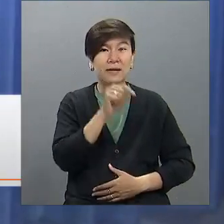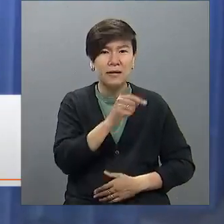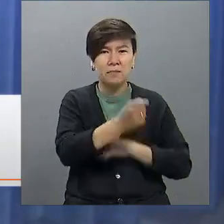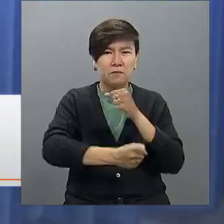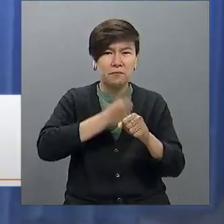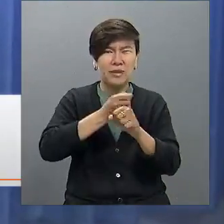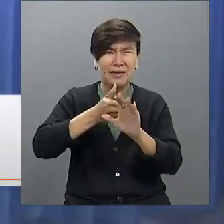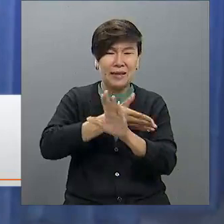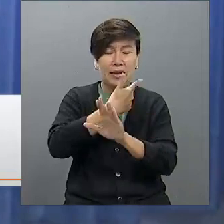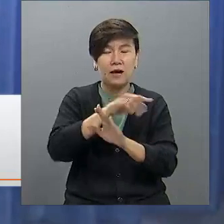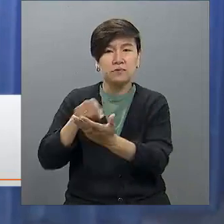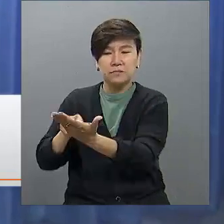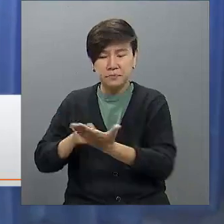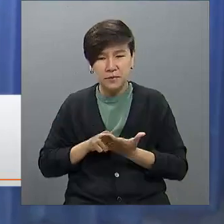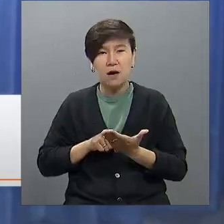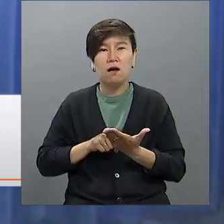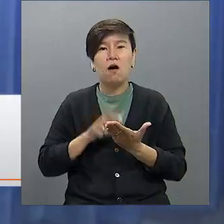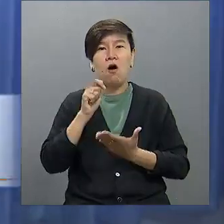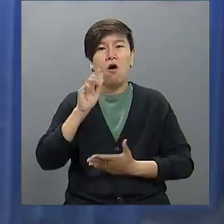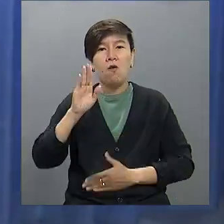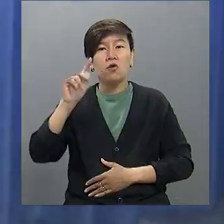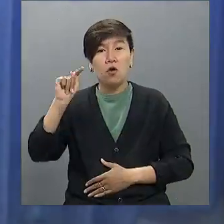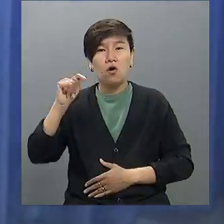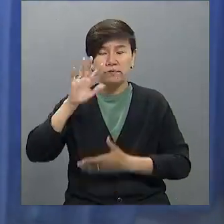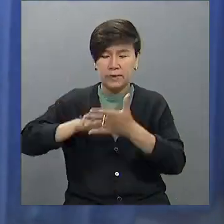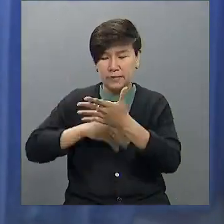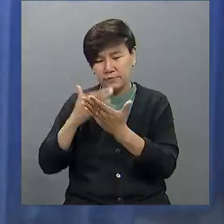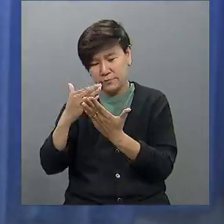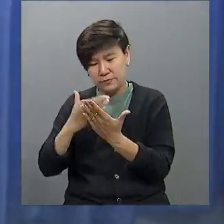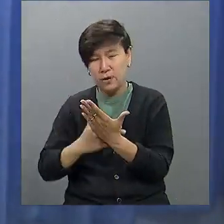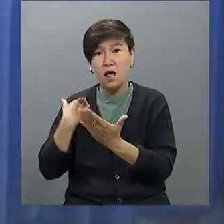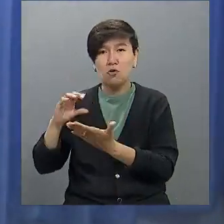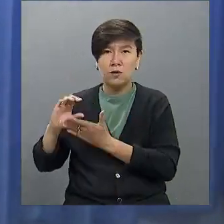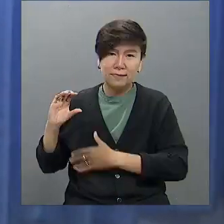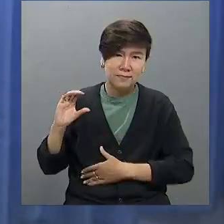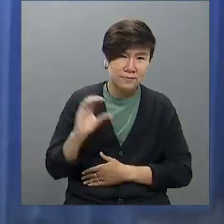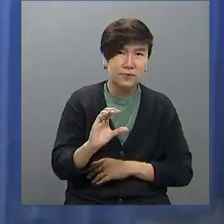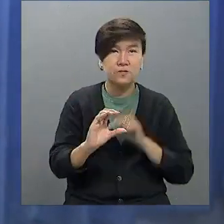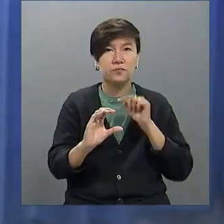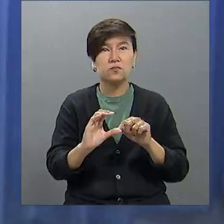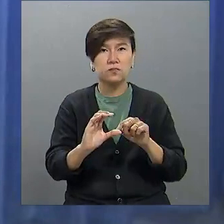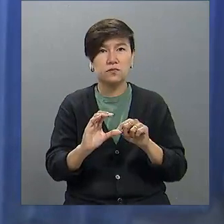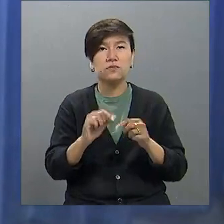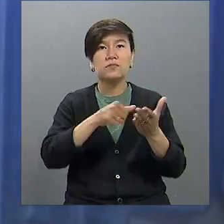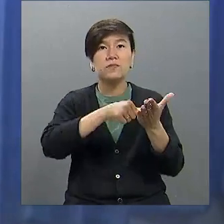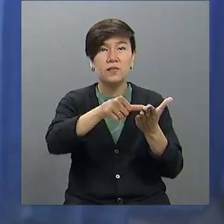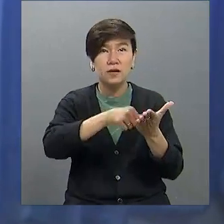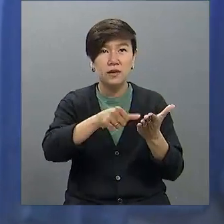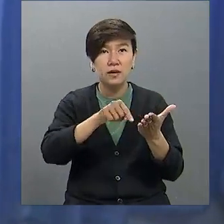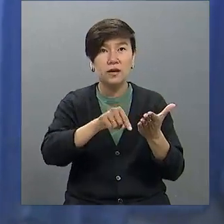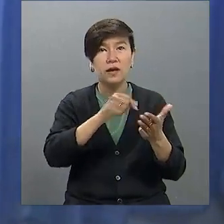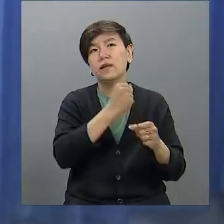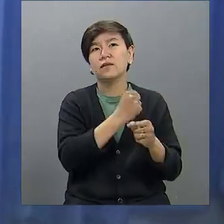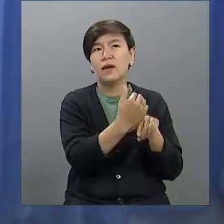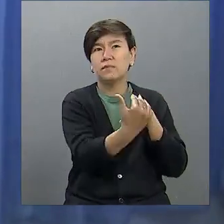ก็ได้จัดสรรงบประมาณนะครับเป็นบางส่วนนะครับในการแก้ไขคือก่อสร้างถนนคอนกรีตเป็นบางส่วนนะ